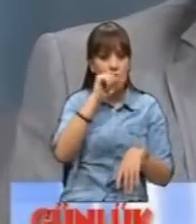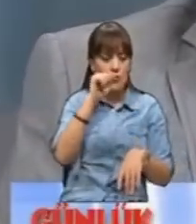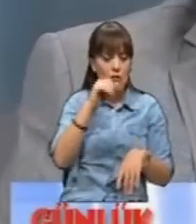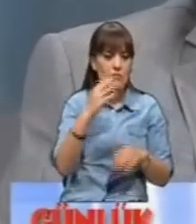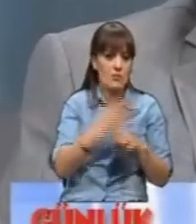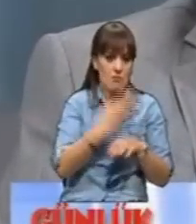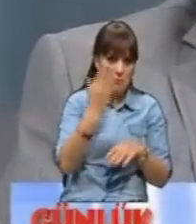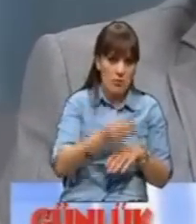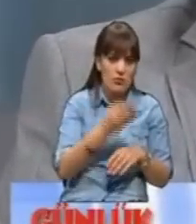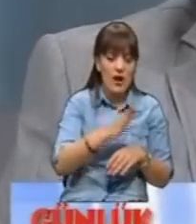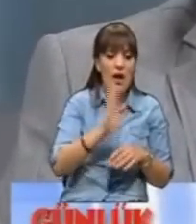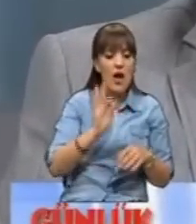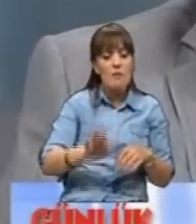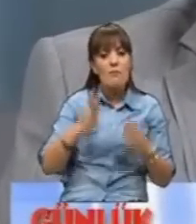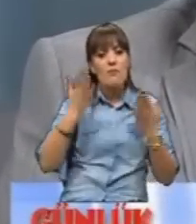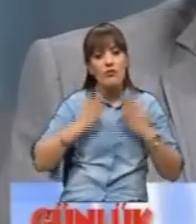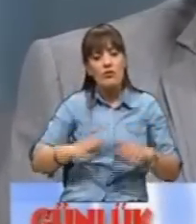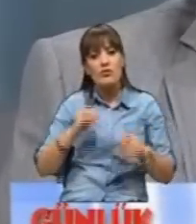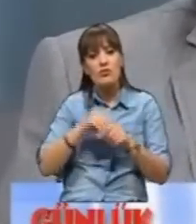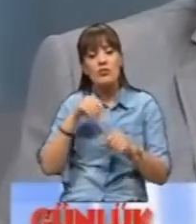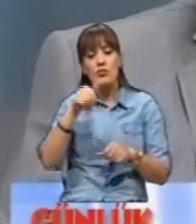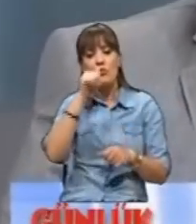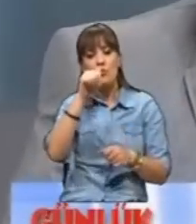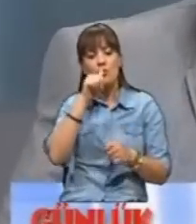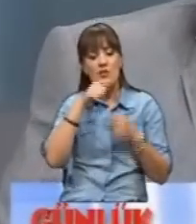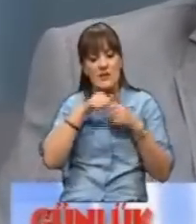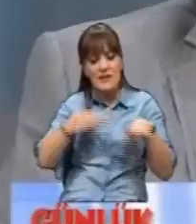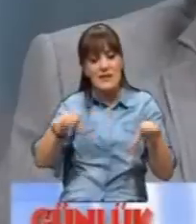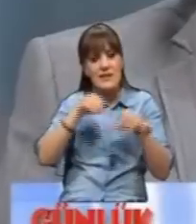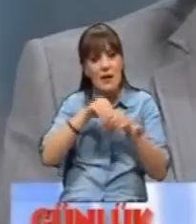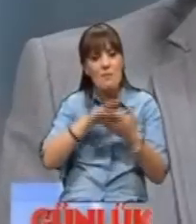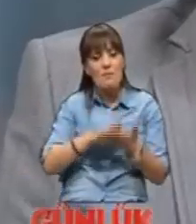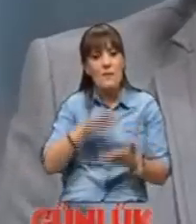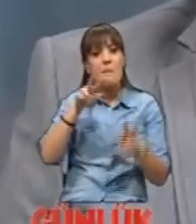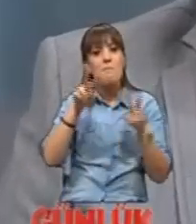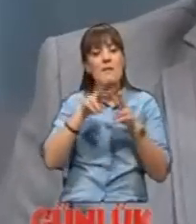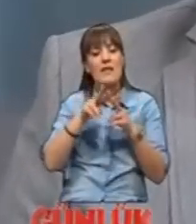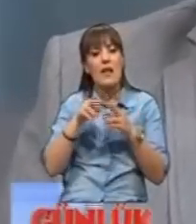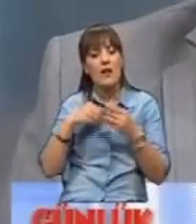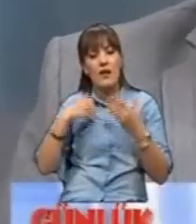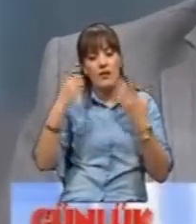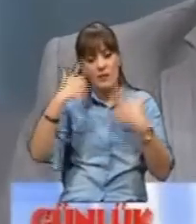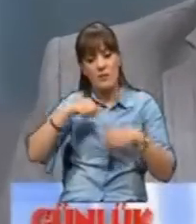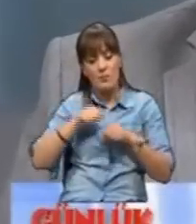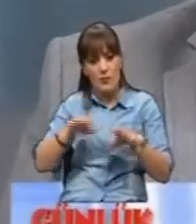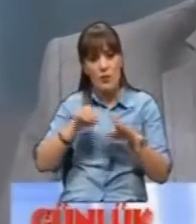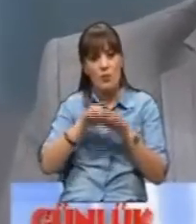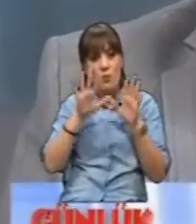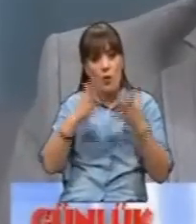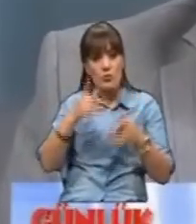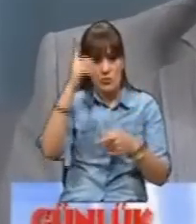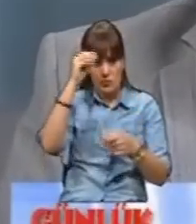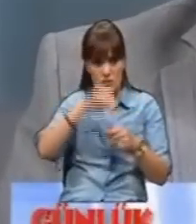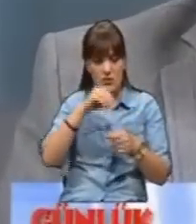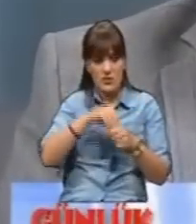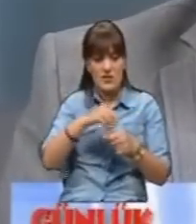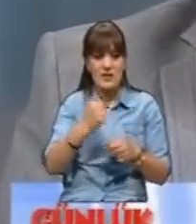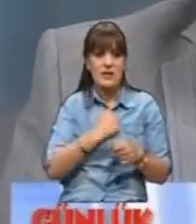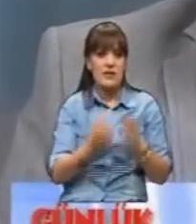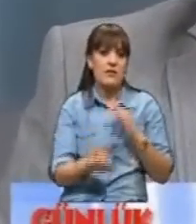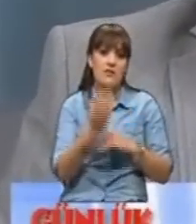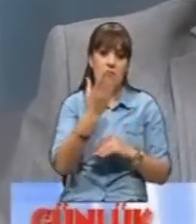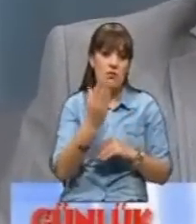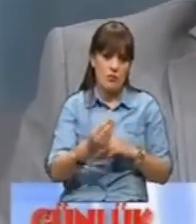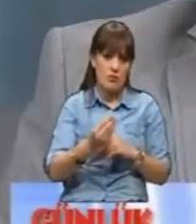hem vücudun su metabolizmasını ve mineral metabolizmasını bozduğu için sıkıntı